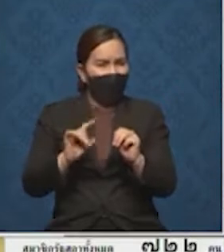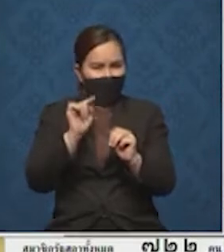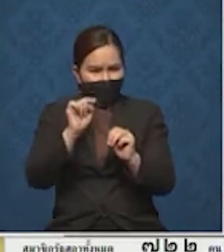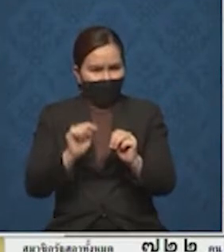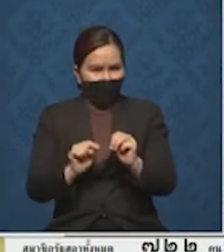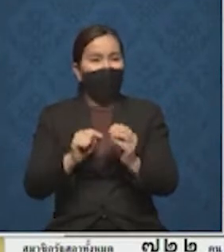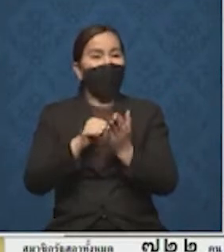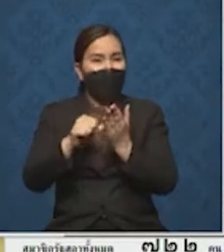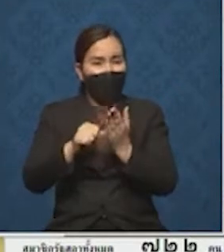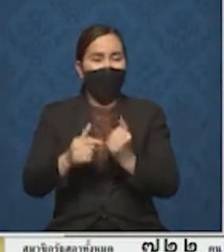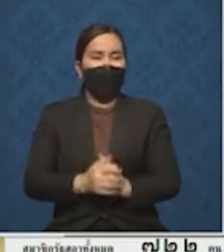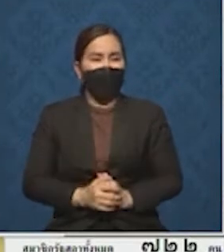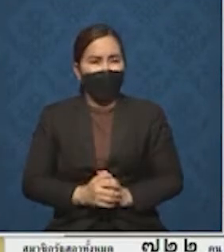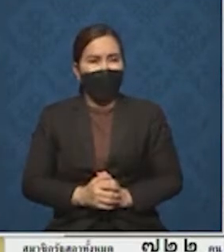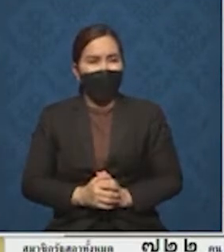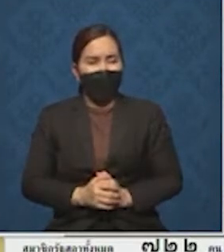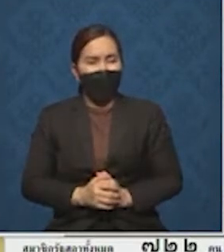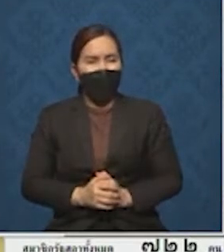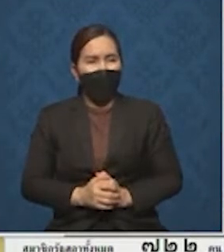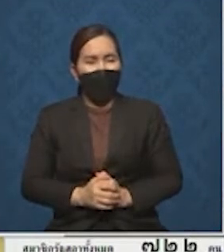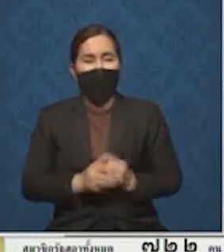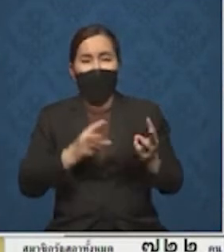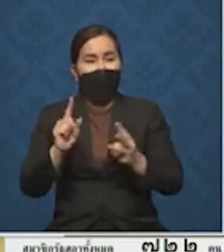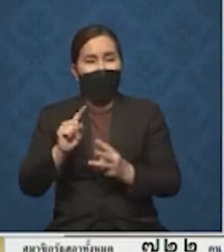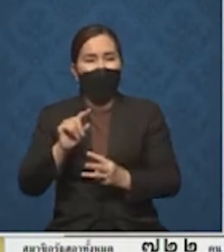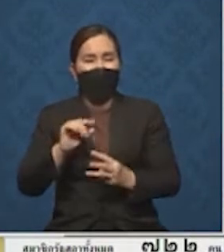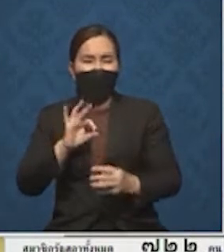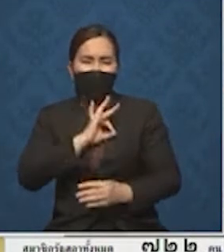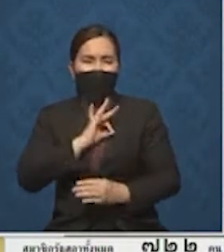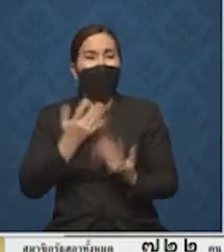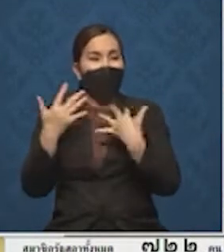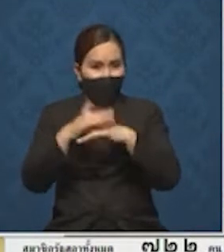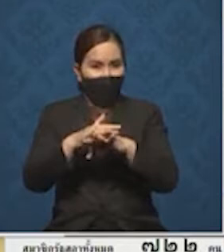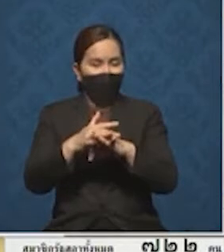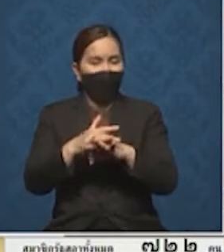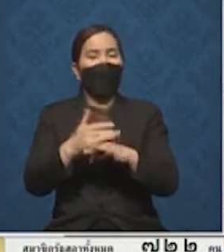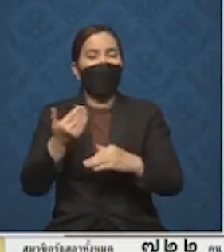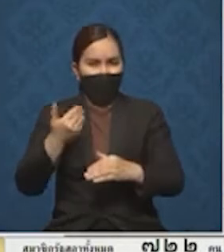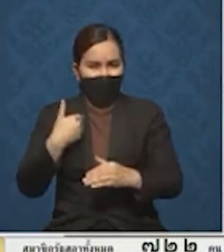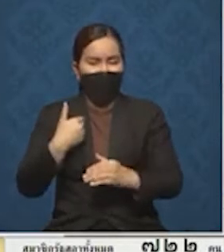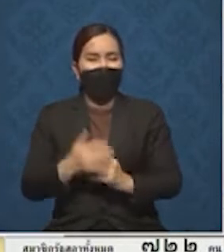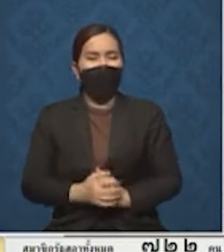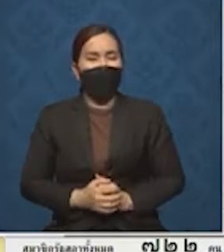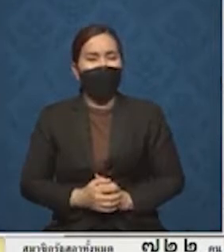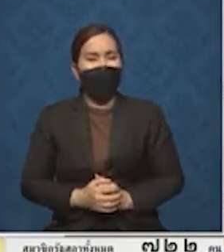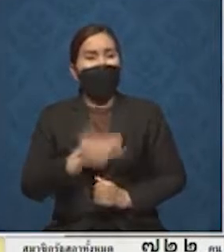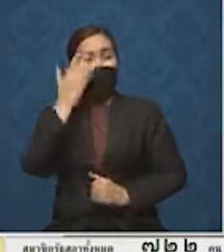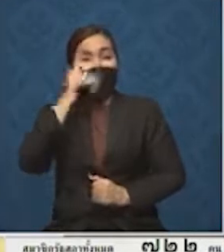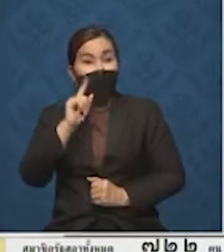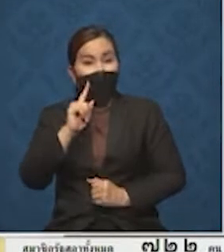เรายังมีให้สมาชิกมีส่นร่วมคือเวลาพักกเมืจะส่ง